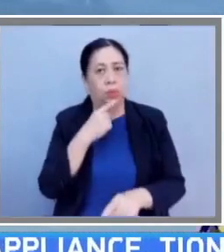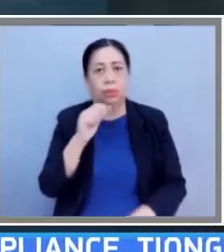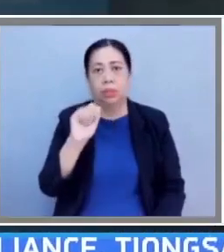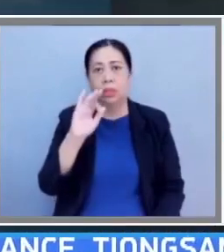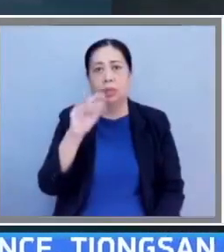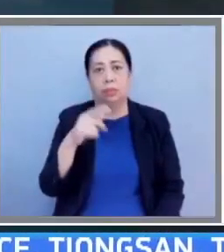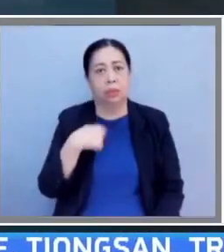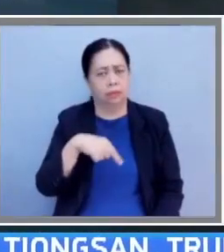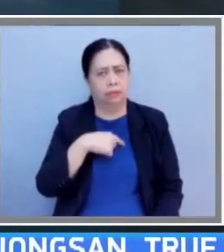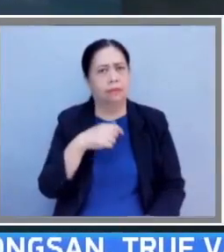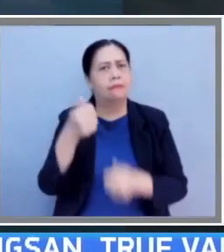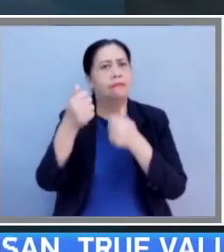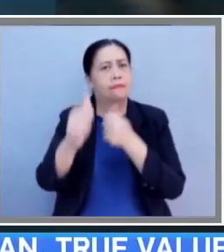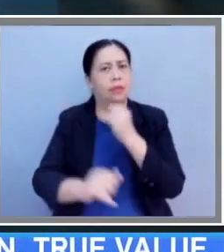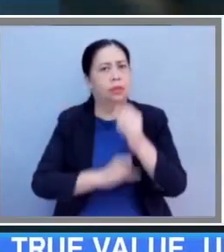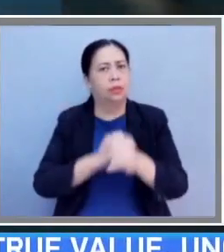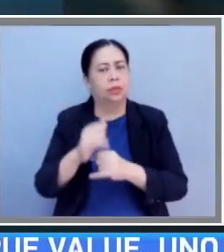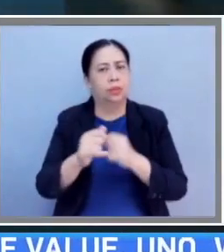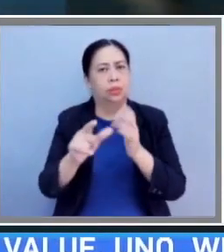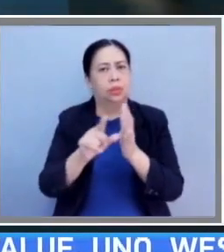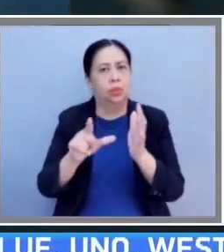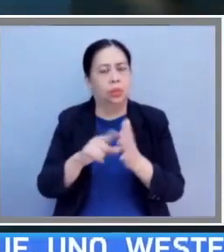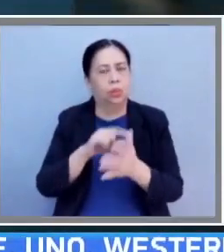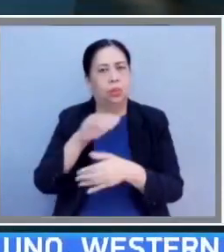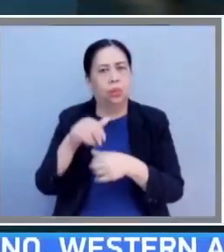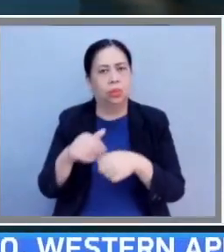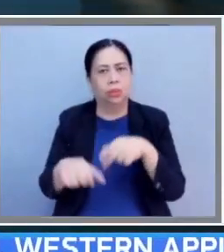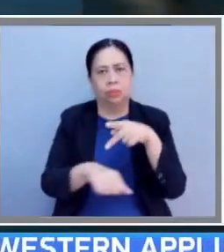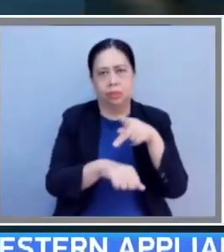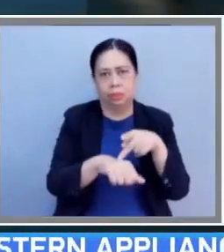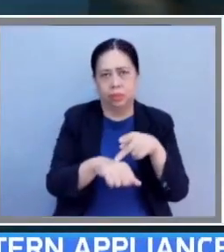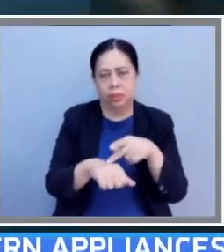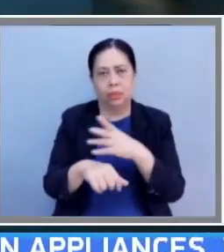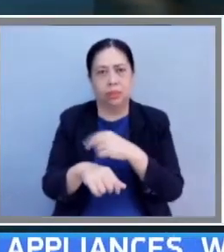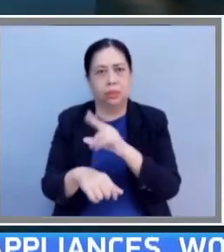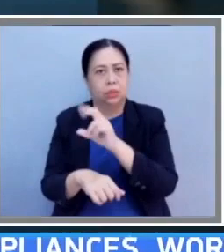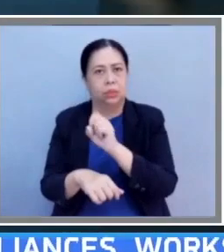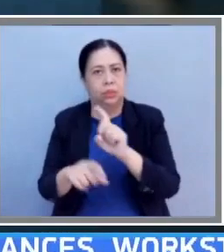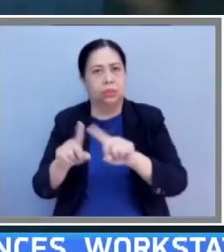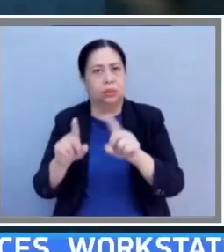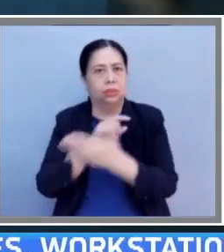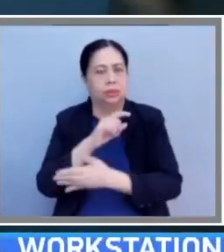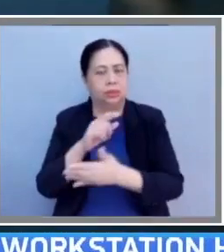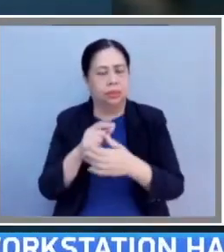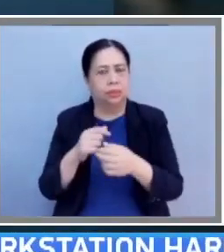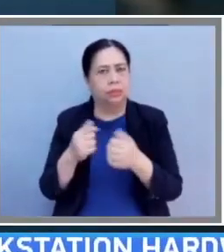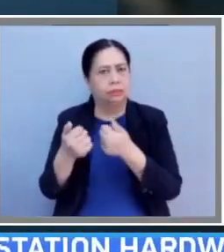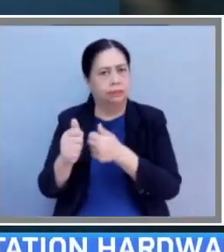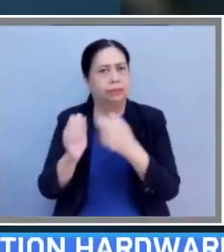sa international laws ang lahat ng joint patrols ng Pilipinas at ibang bansa.